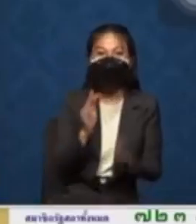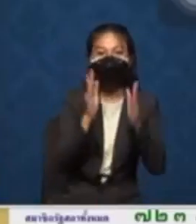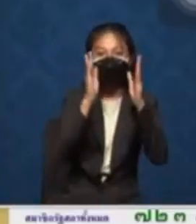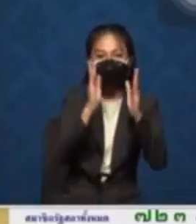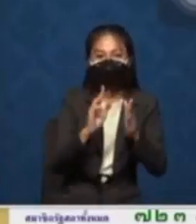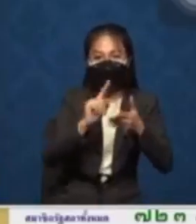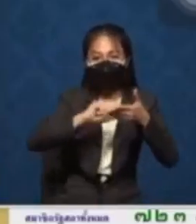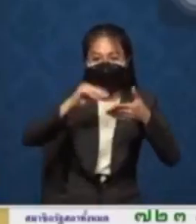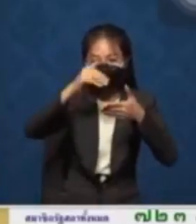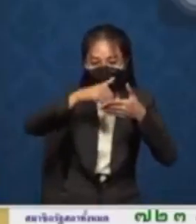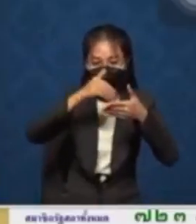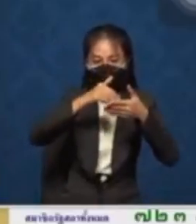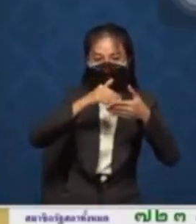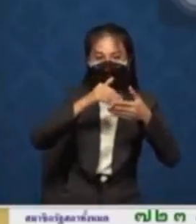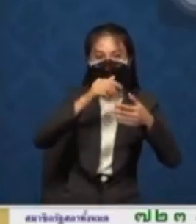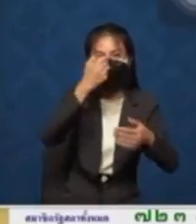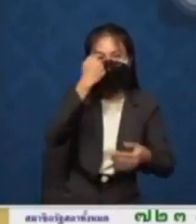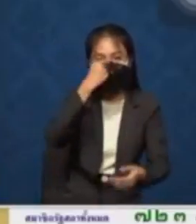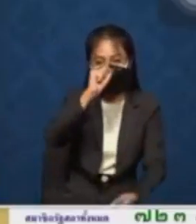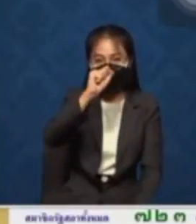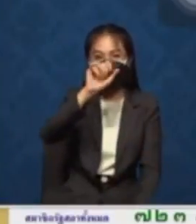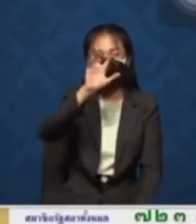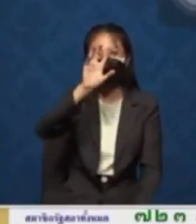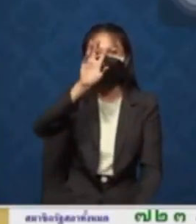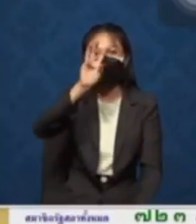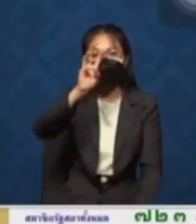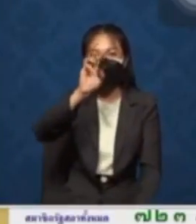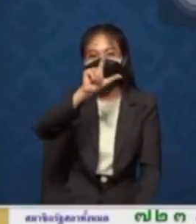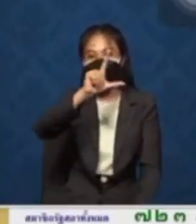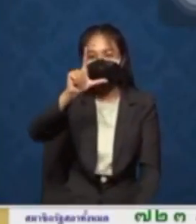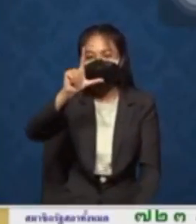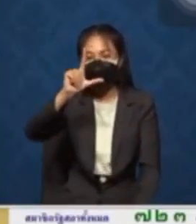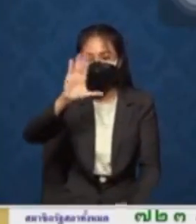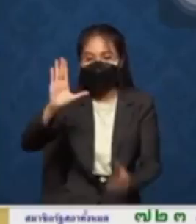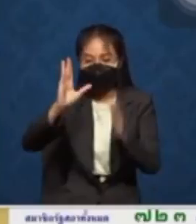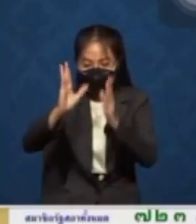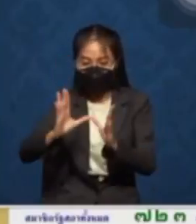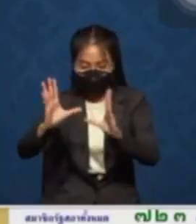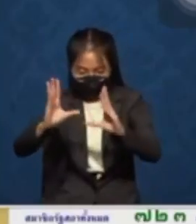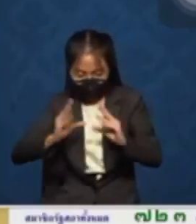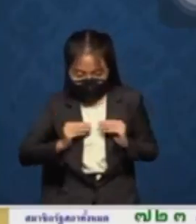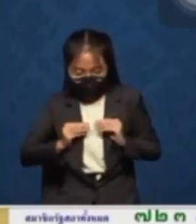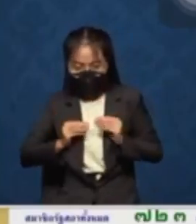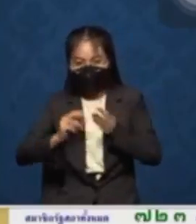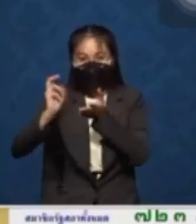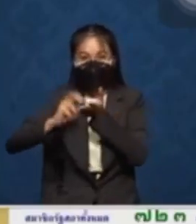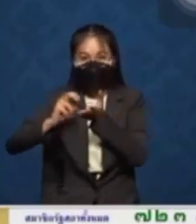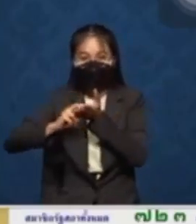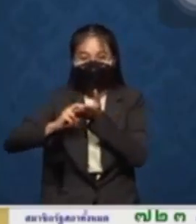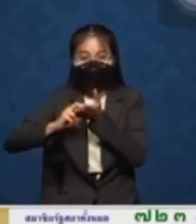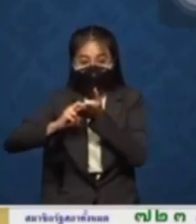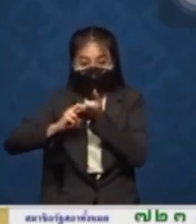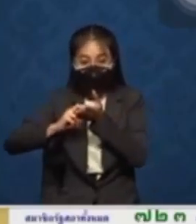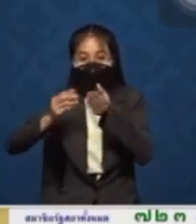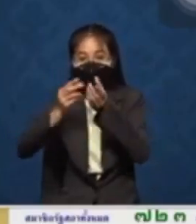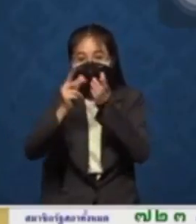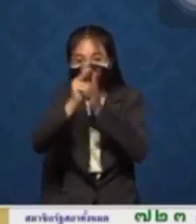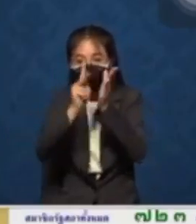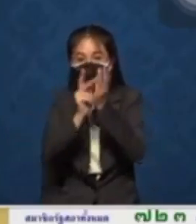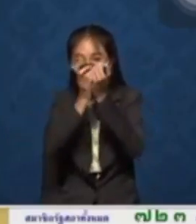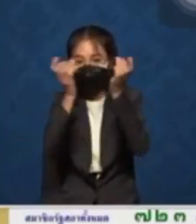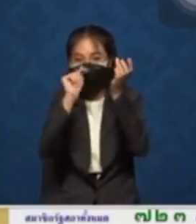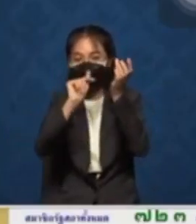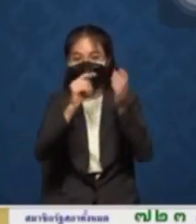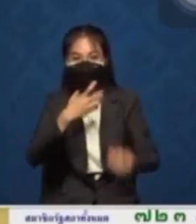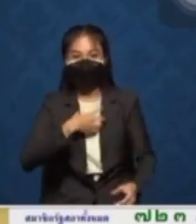ตรับร่างรัฐมนูญฉบับนี้มาเป็นข้ออ้างในการสกัดกั้นการแก้ไขรัฐมนูญในวันนี้ผมอยากจะเตือนแบบนี้นะครับท่านอย่าลืมนะครับ